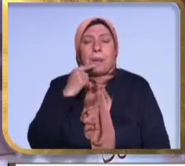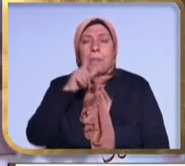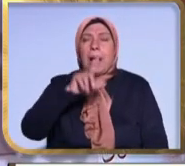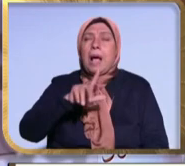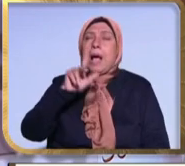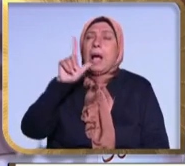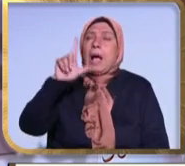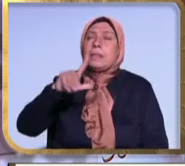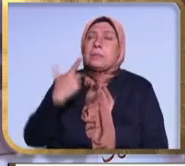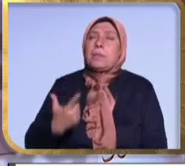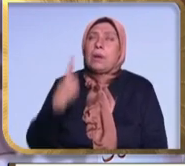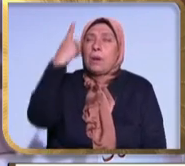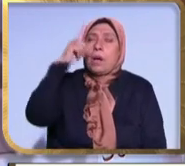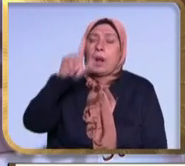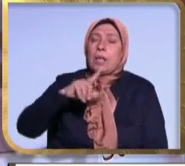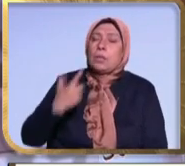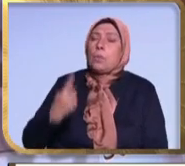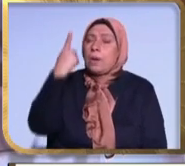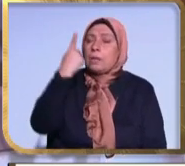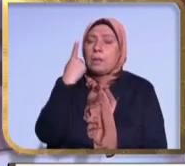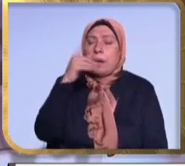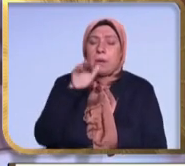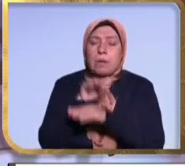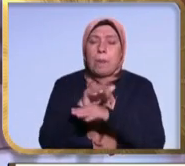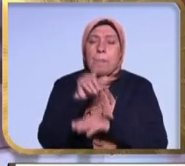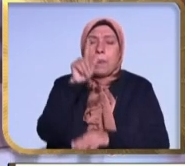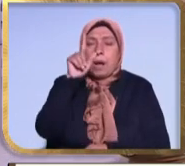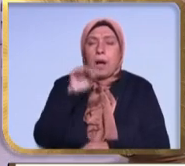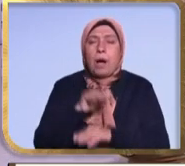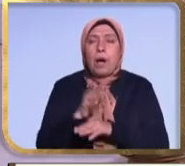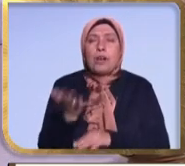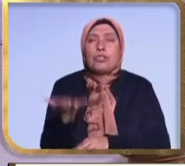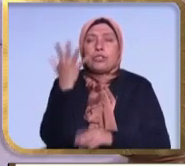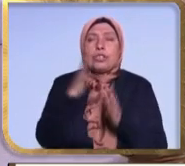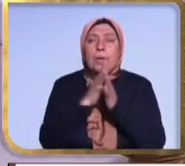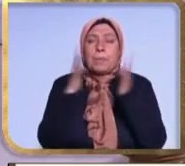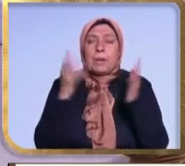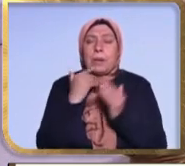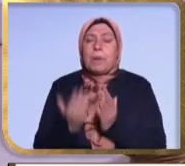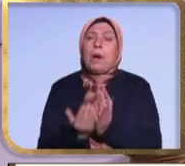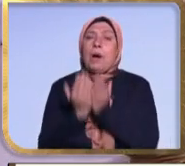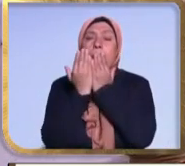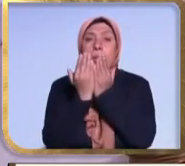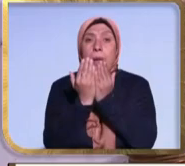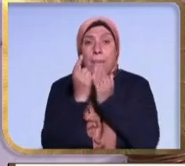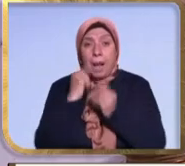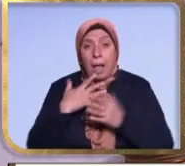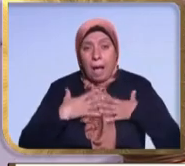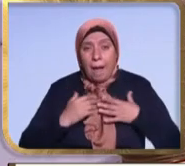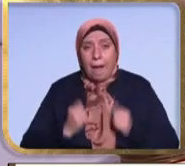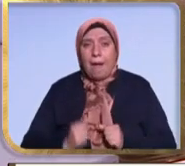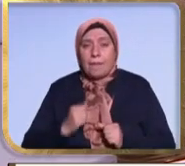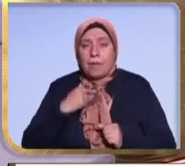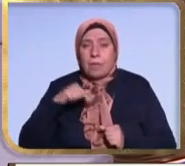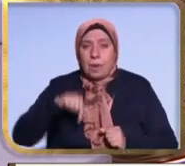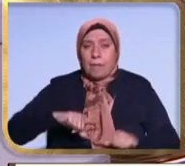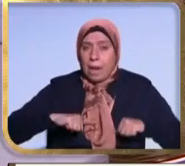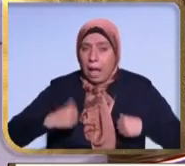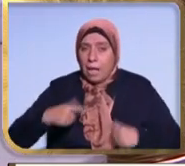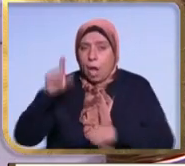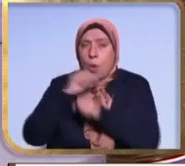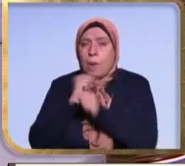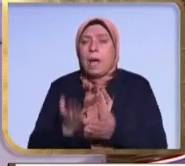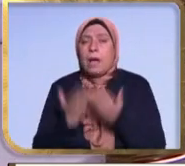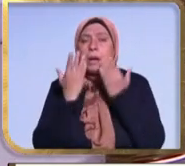عليه توكلت وهو رب العرش العظيم. اللهم إنا نسألك العافية في الدنيا والآخرة، اللهم